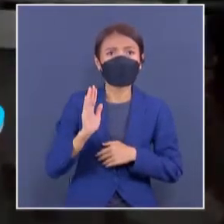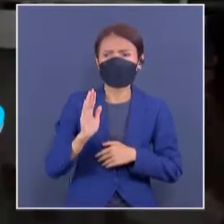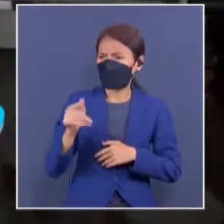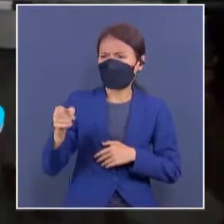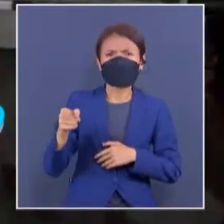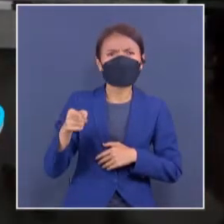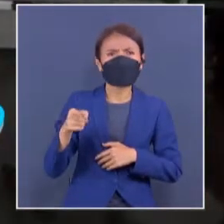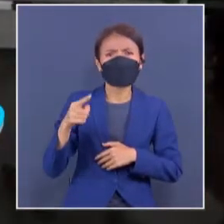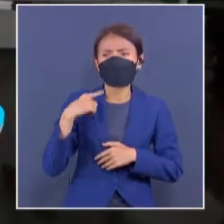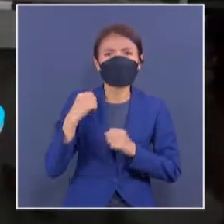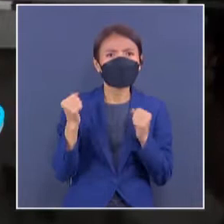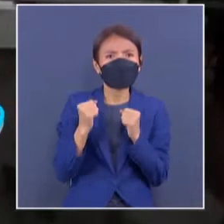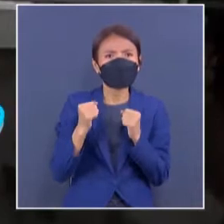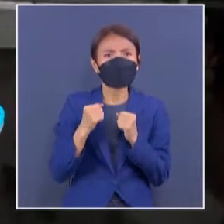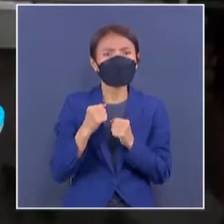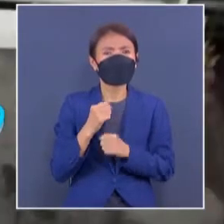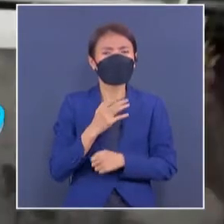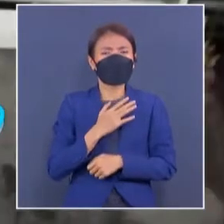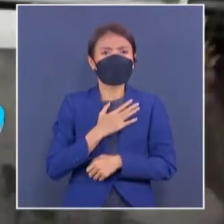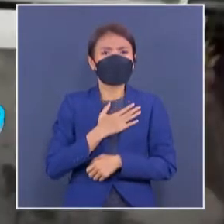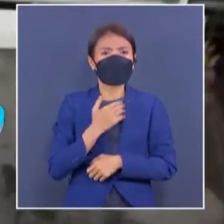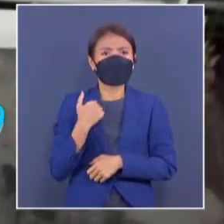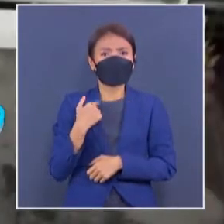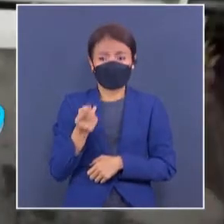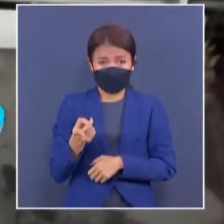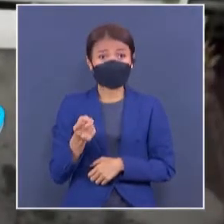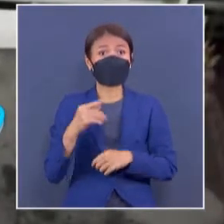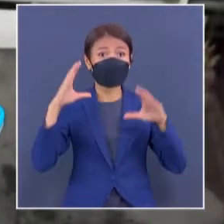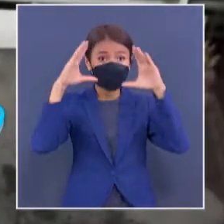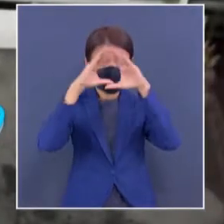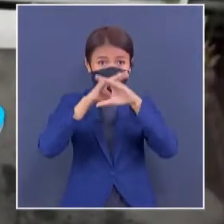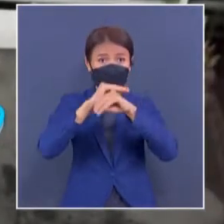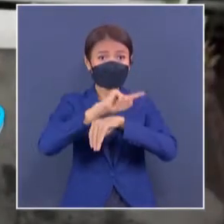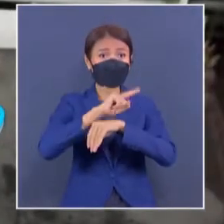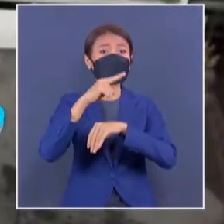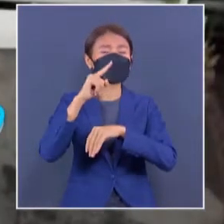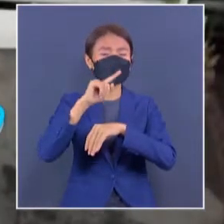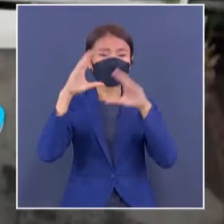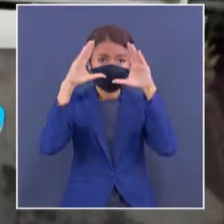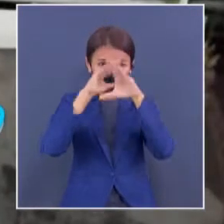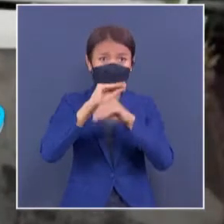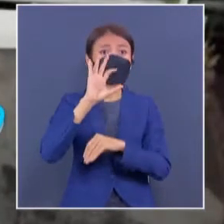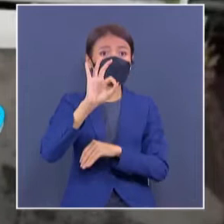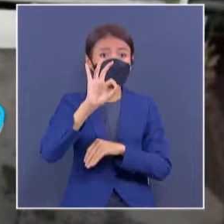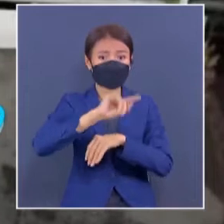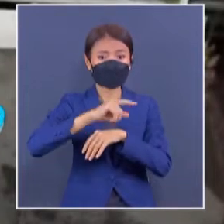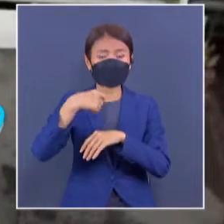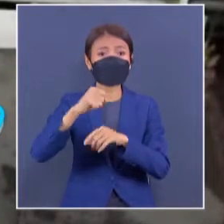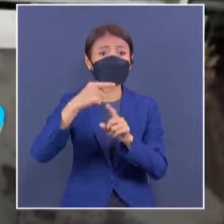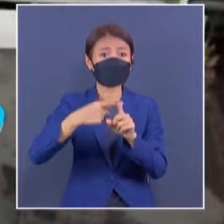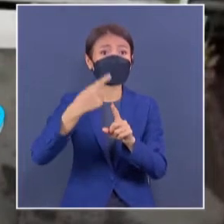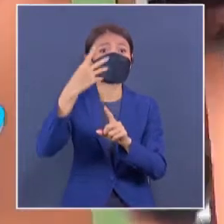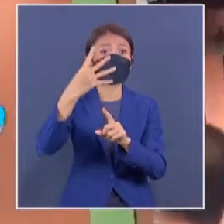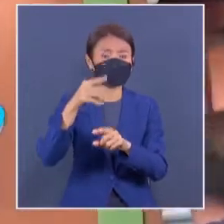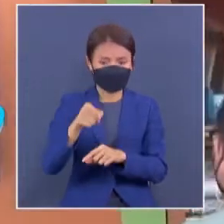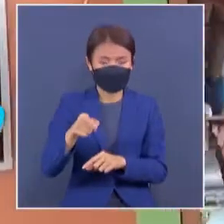าจะเกิดความไม่ปลอดภัยอย่างไรนะครับเหตุการณ์นี้เกิดขึ้นประมาณสัก3 ทุ่มของวันที่10เมษายนที่ผ่านมานี่เองทีมข่าวก็เลยลงไปในพื้นที่เกิด